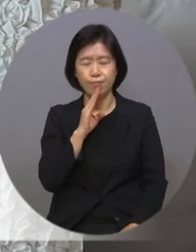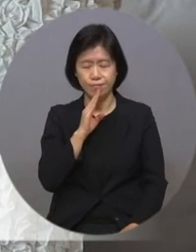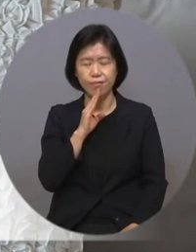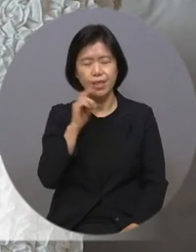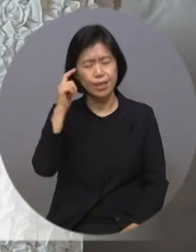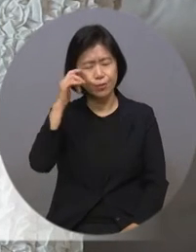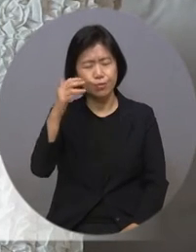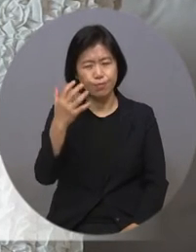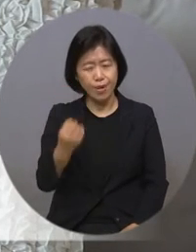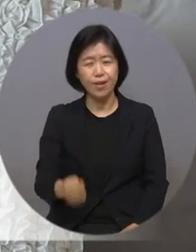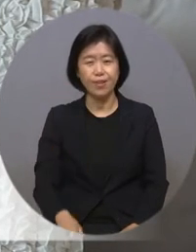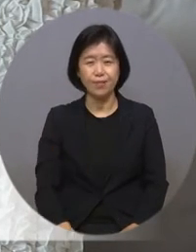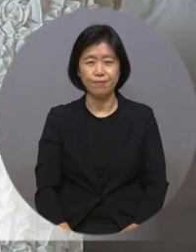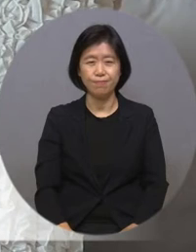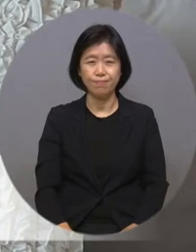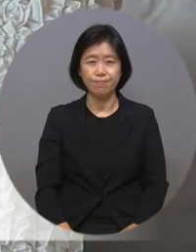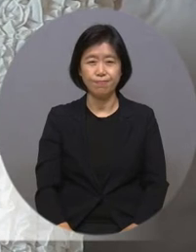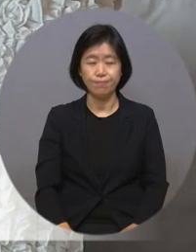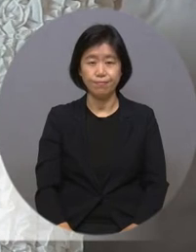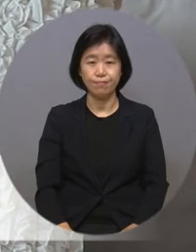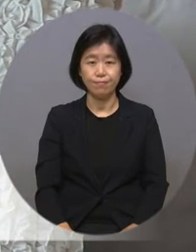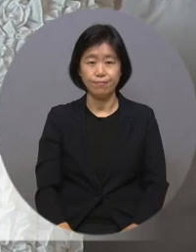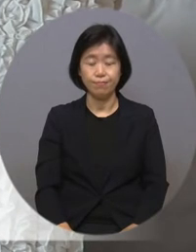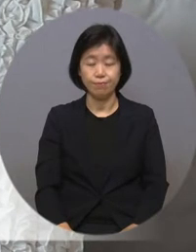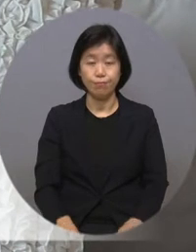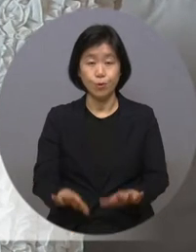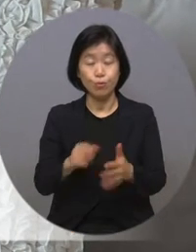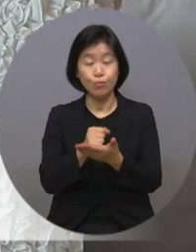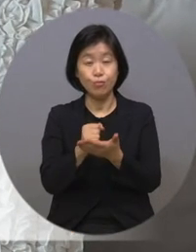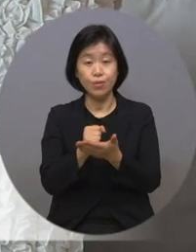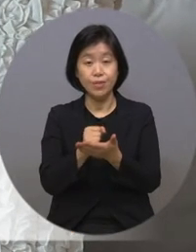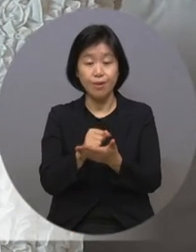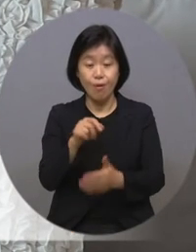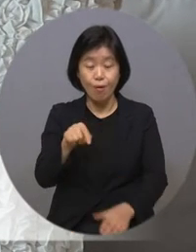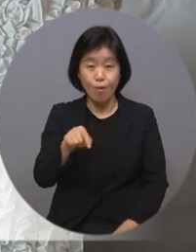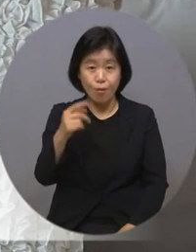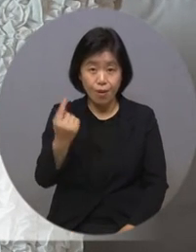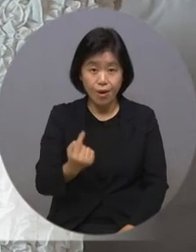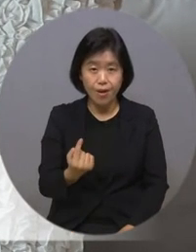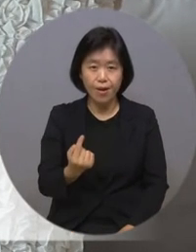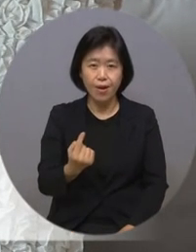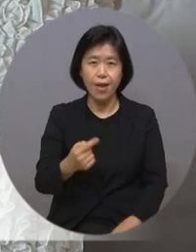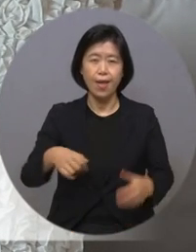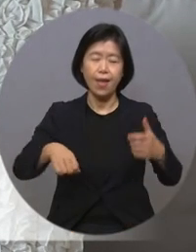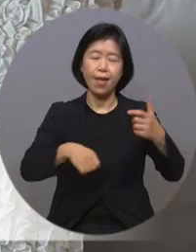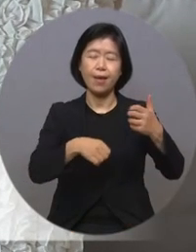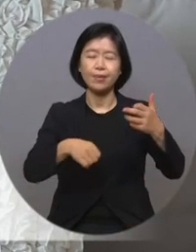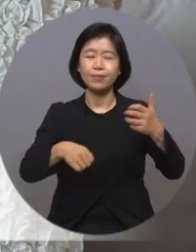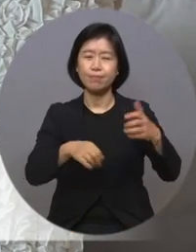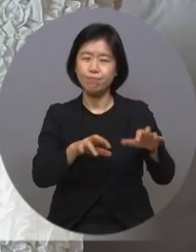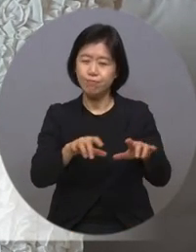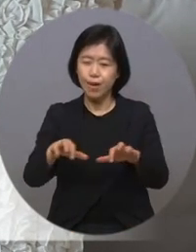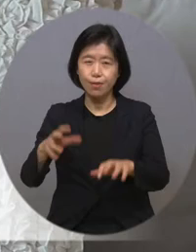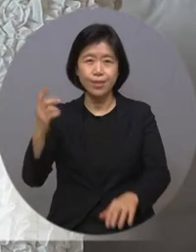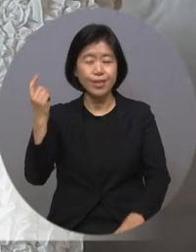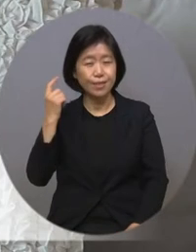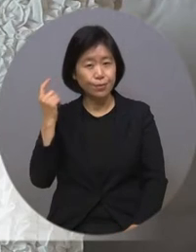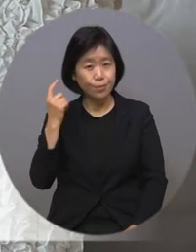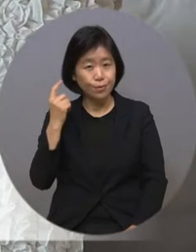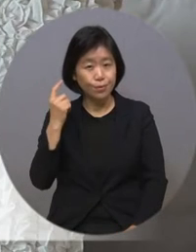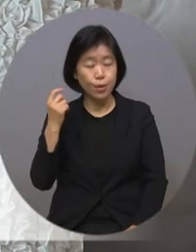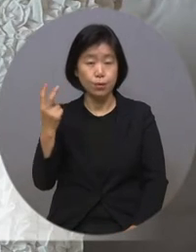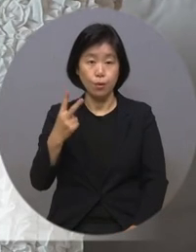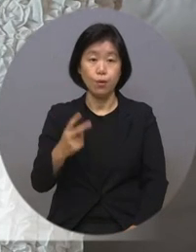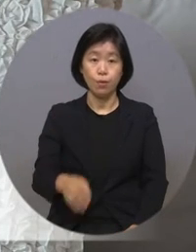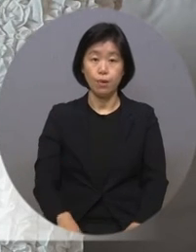이제 그리울 때도 되었지요. 근데 이제 우연히 이렇게 카페에 와서 해금과 피아노의 연주를 듣고